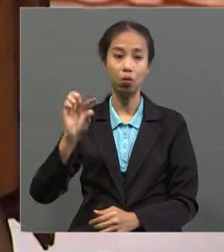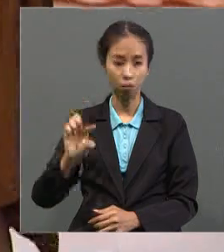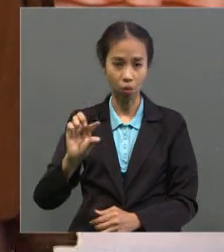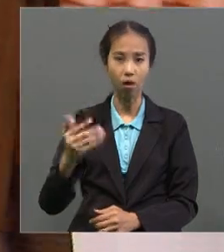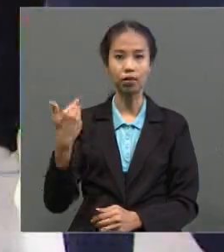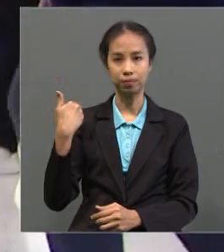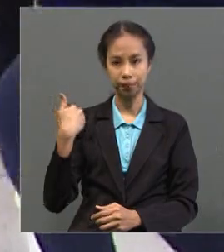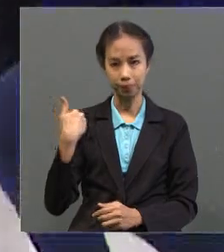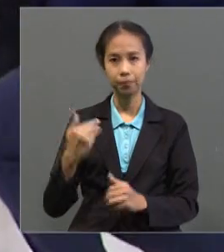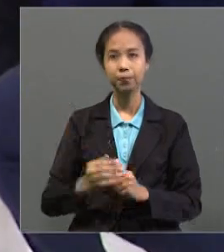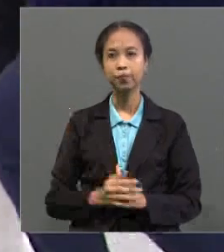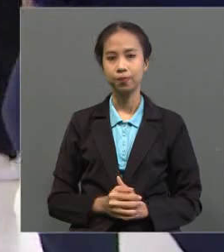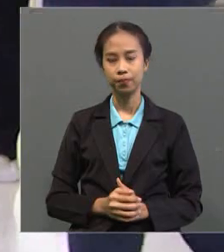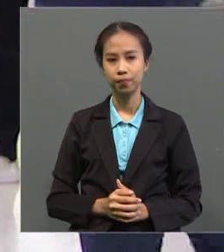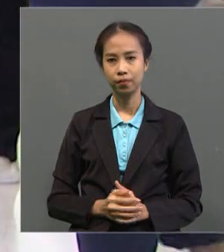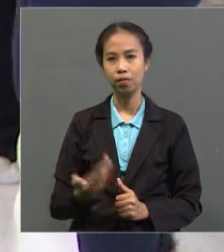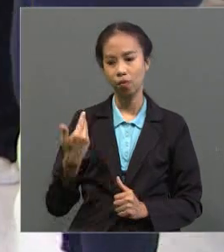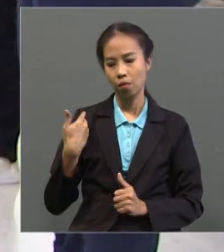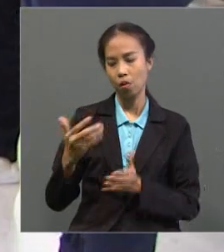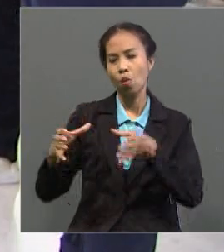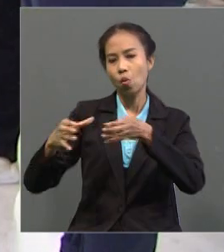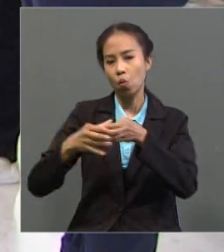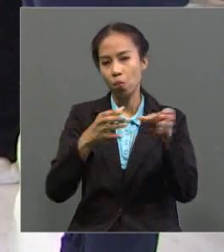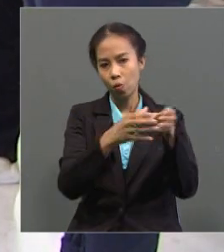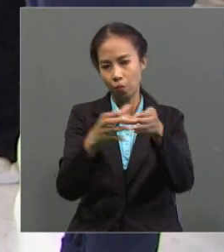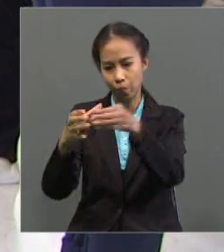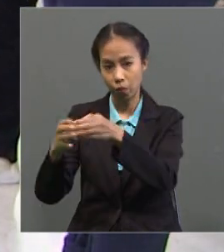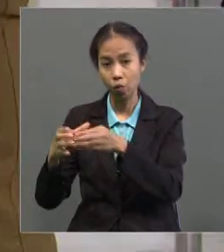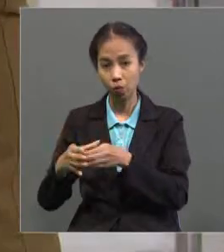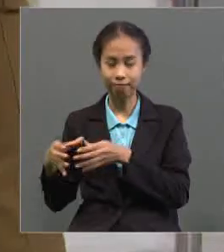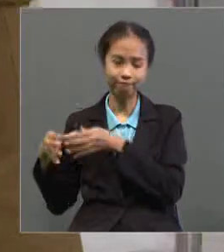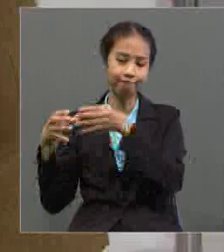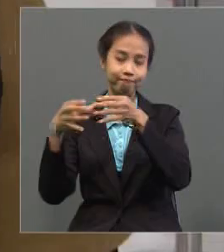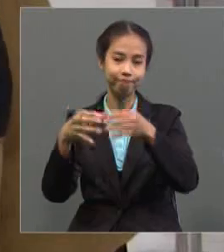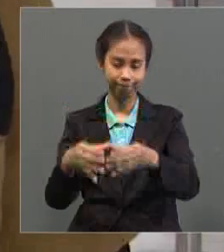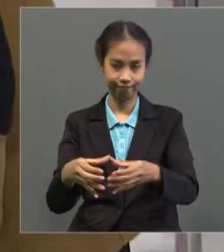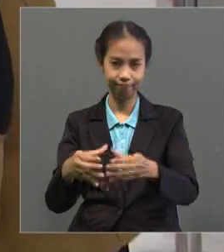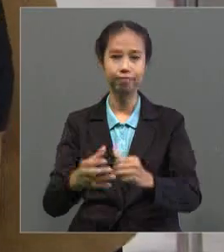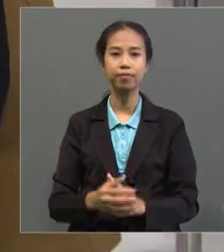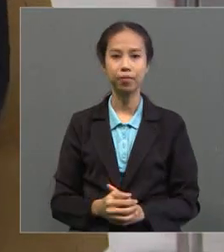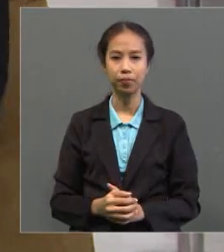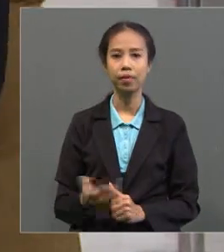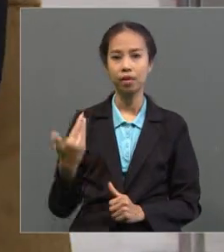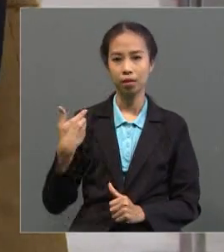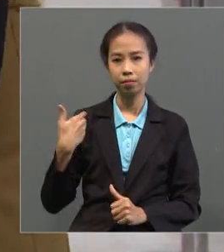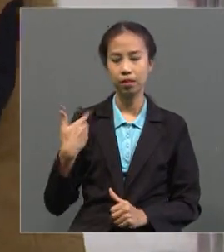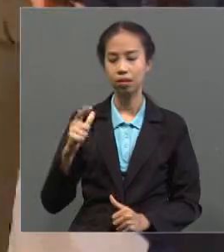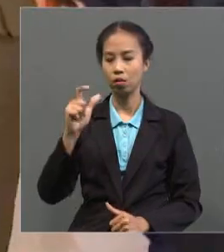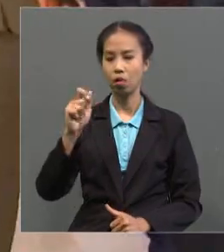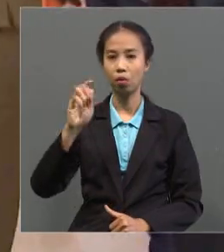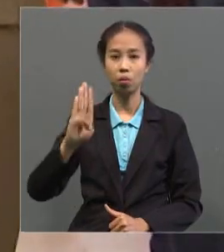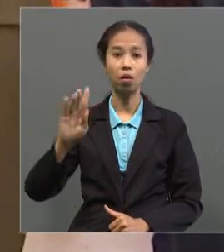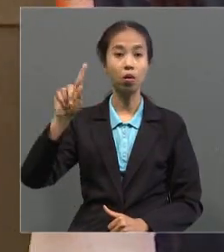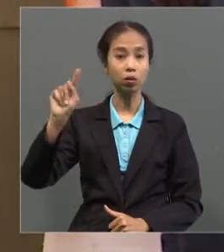ในพระองค์สมเด็จพระนางเจ้าสิริกิติ์พระบรมราชินีนาถพระบรมราชชนนีพันปีหลวงและองค์การบริหารส่วน